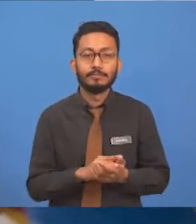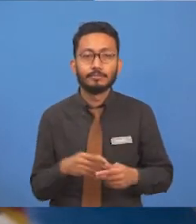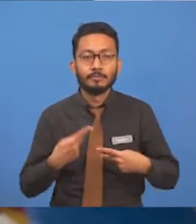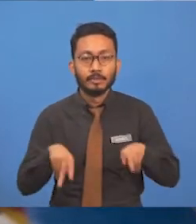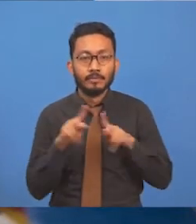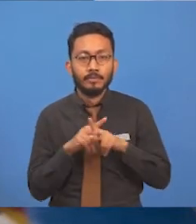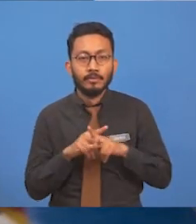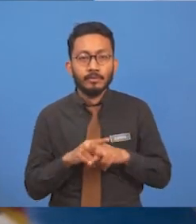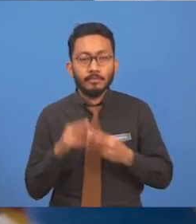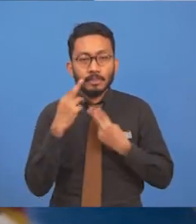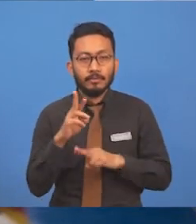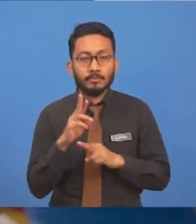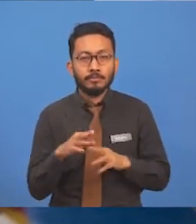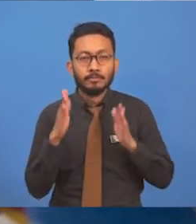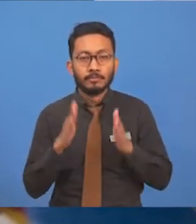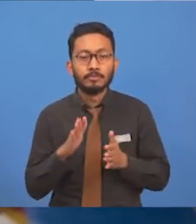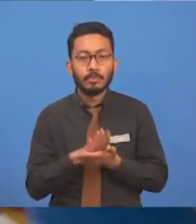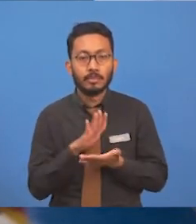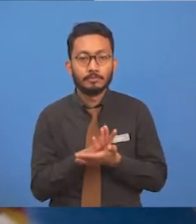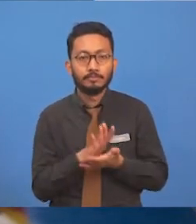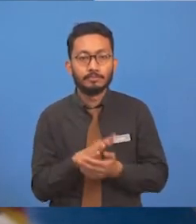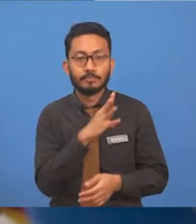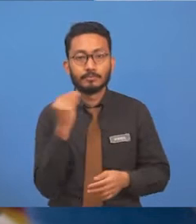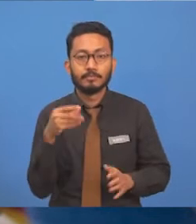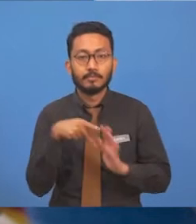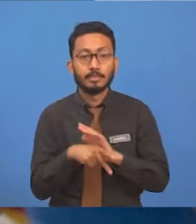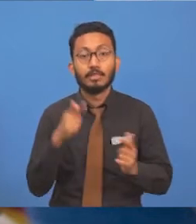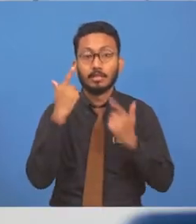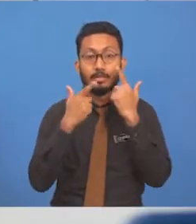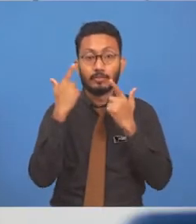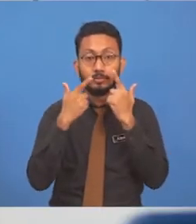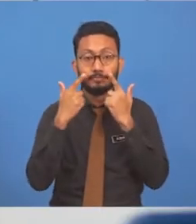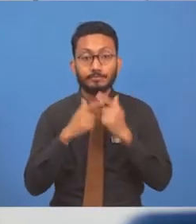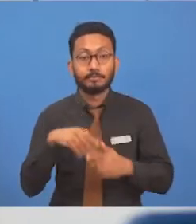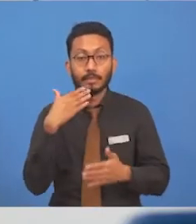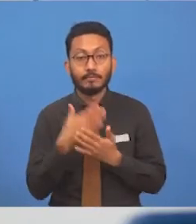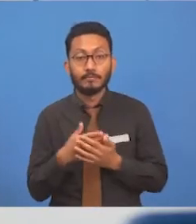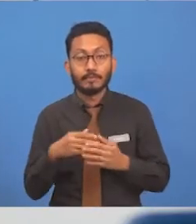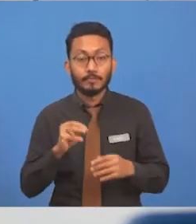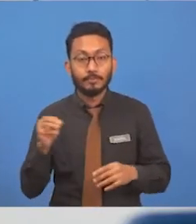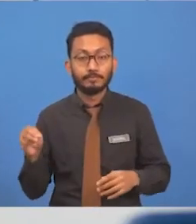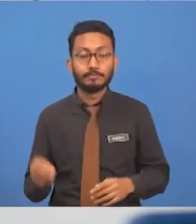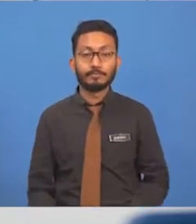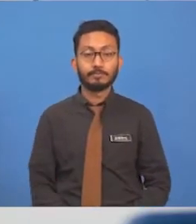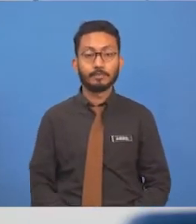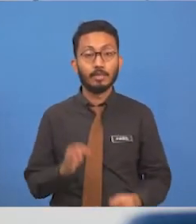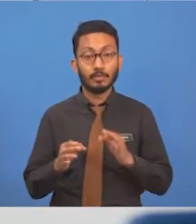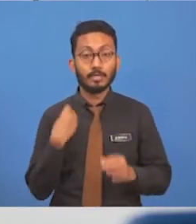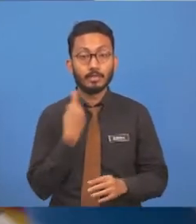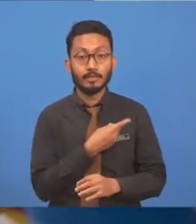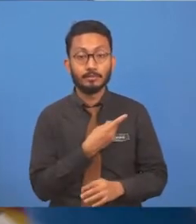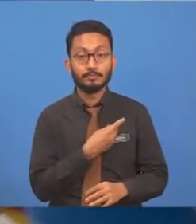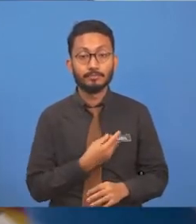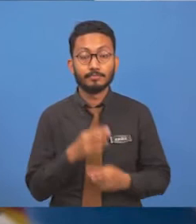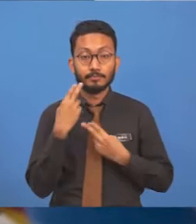menghormati warga sekolah dan berlawanan baik murid-murid jika kita menghormati warga sekolah